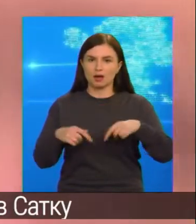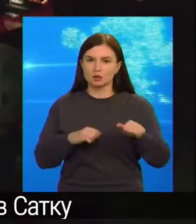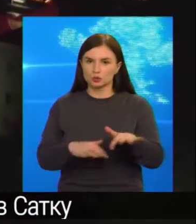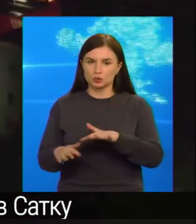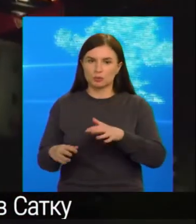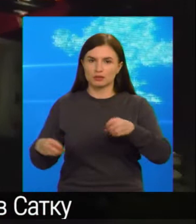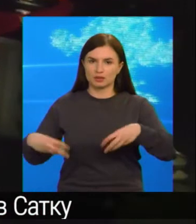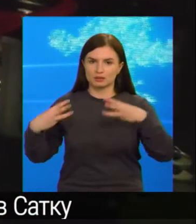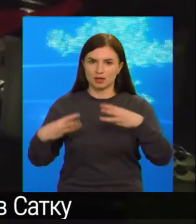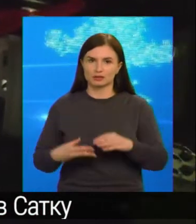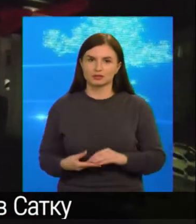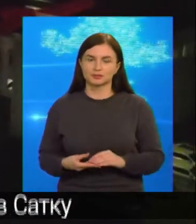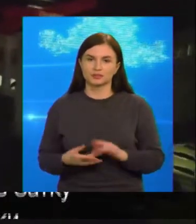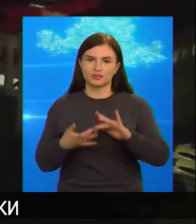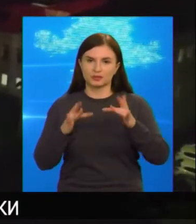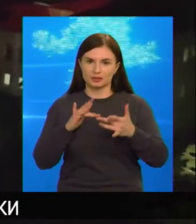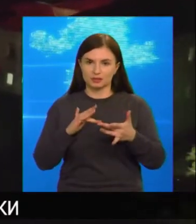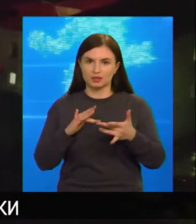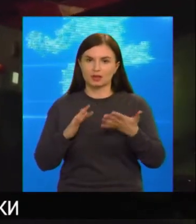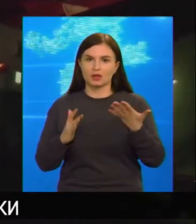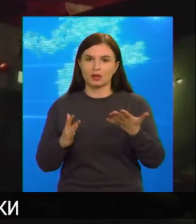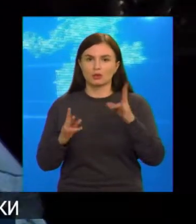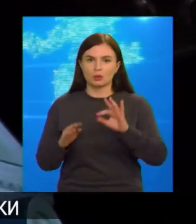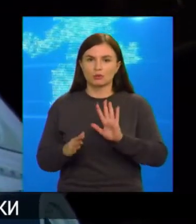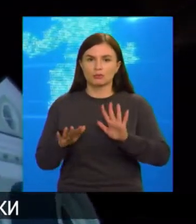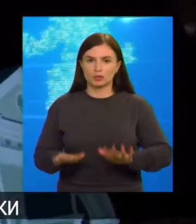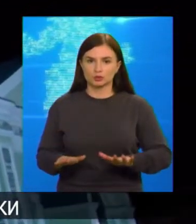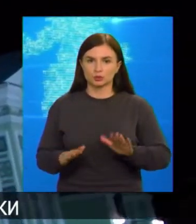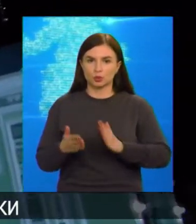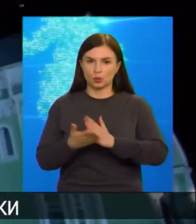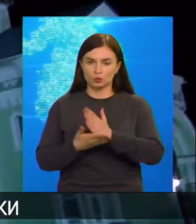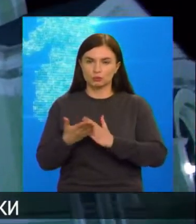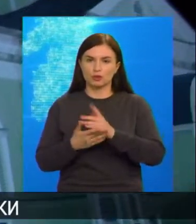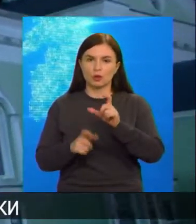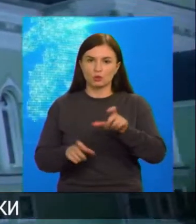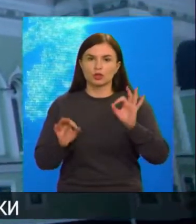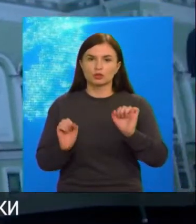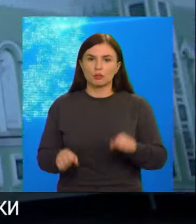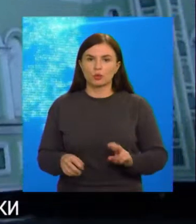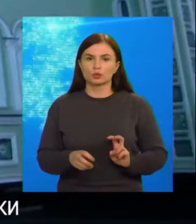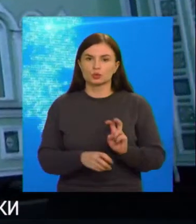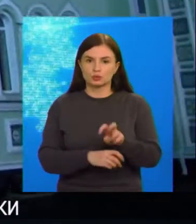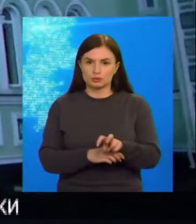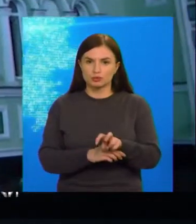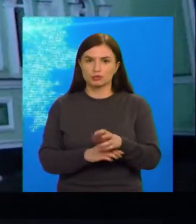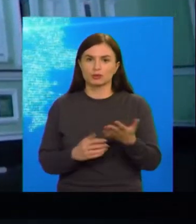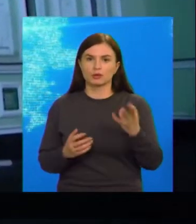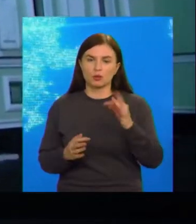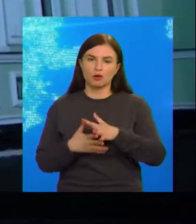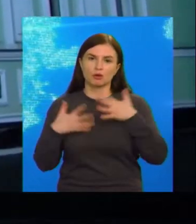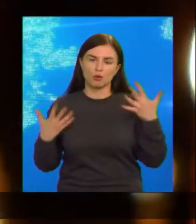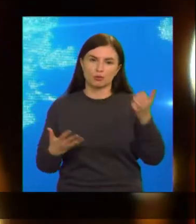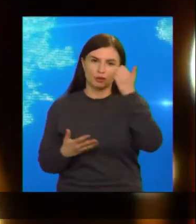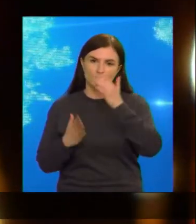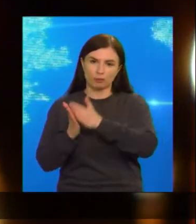трансляции в сети интернет. Но между службами, безусловно, люди, конечно, могут прийти. Единственное, у нас огромная просьба,